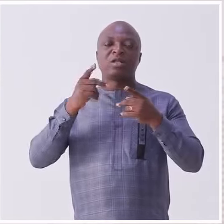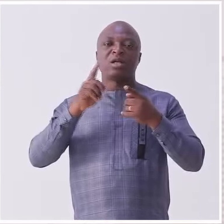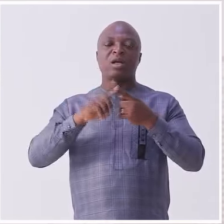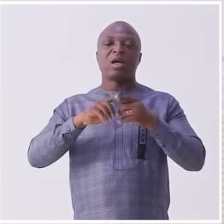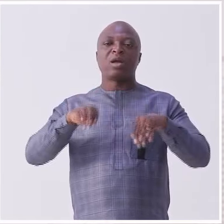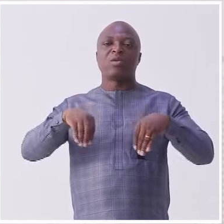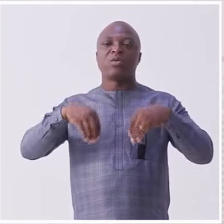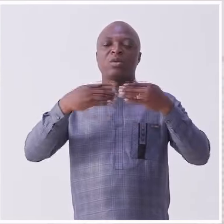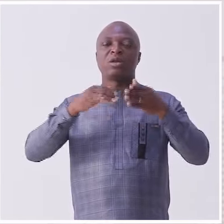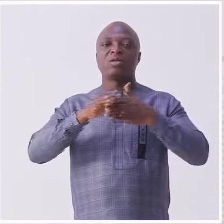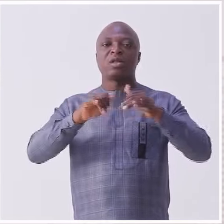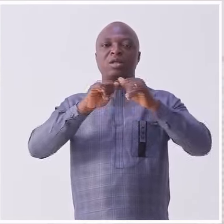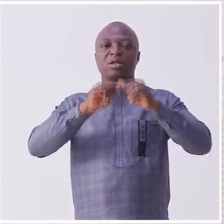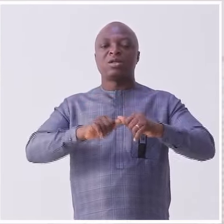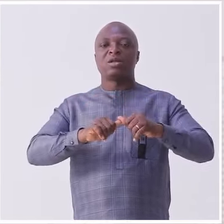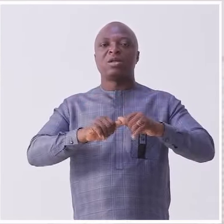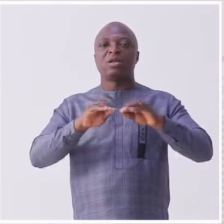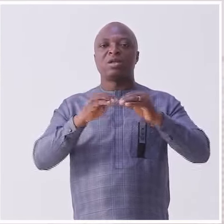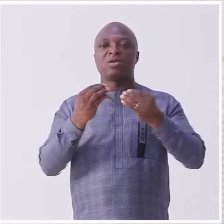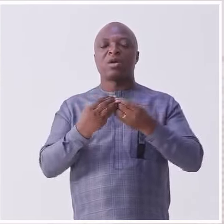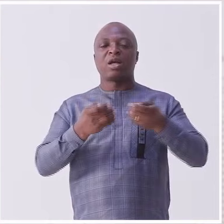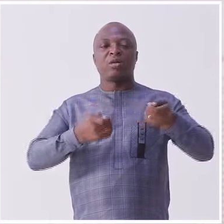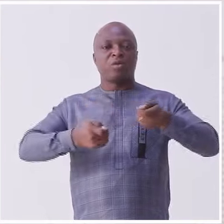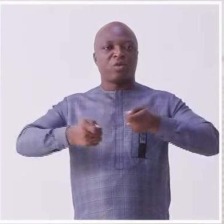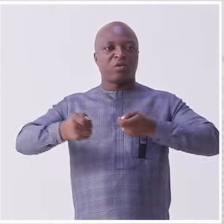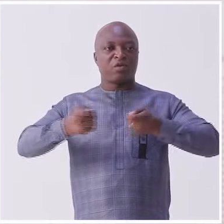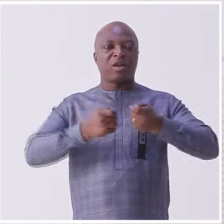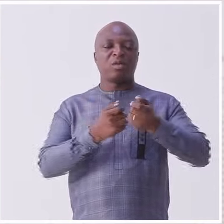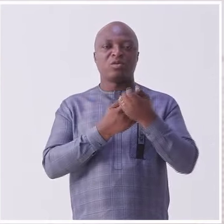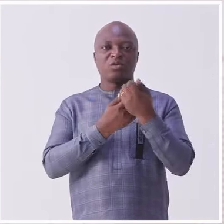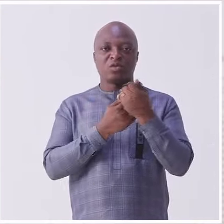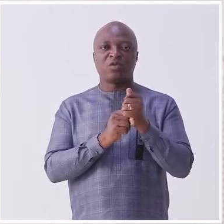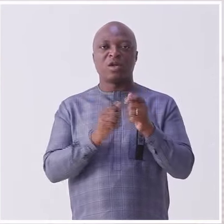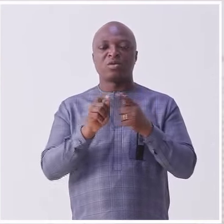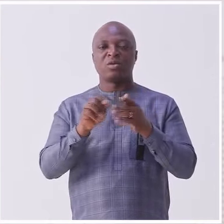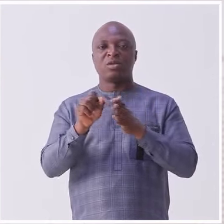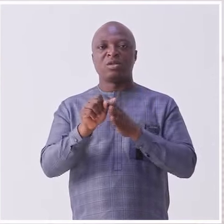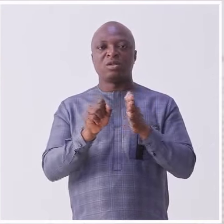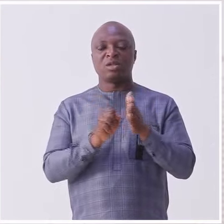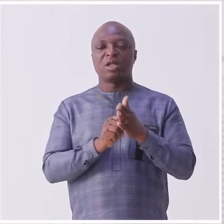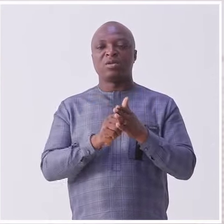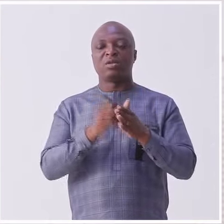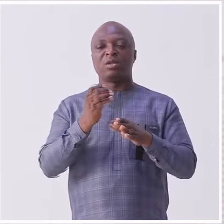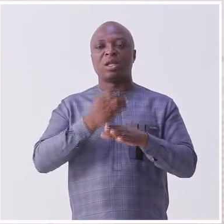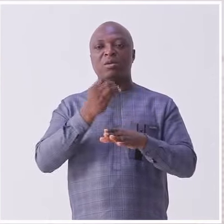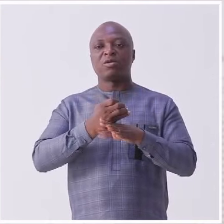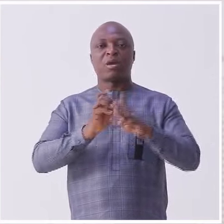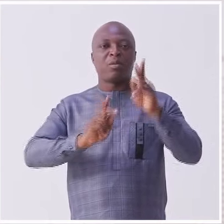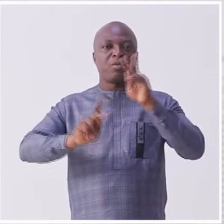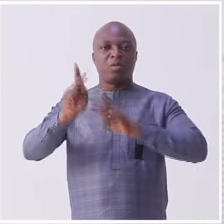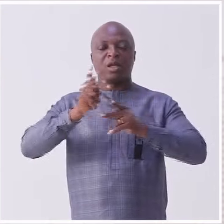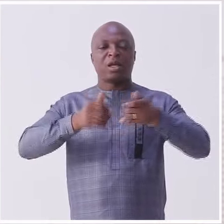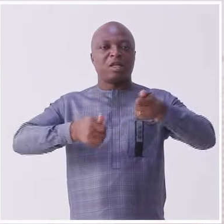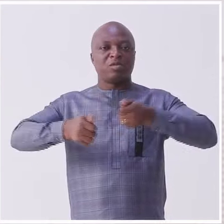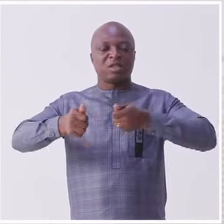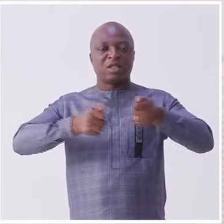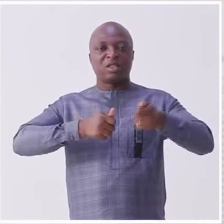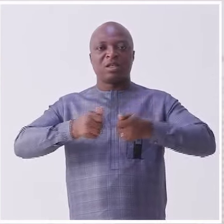doter l'agence des organes de gouvernance conformes à son statut d'établissement public